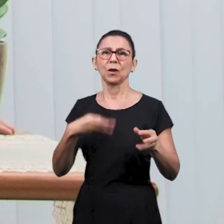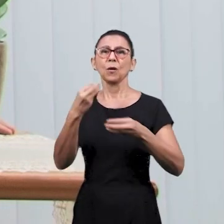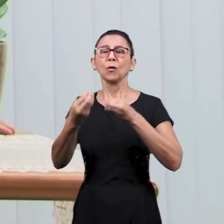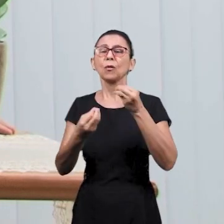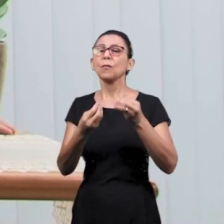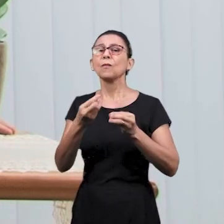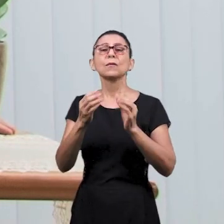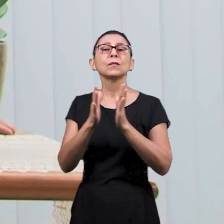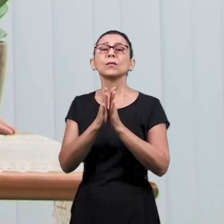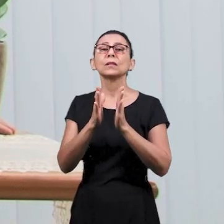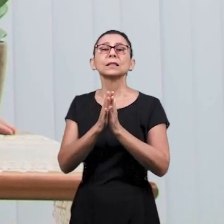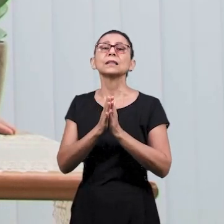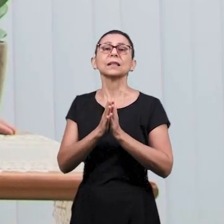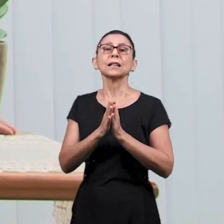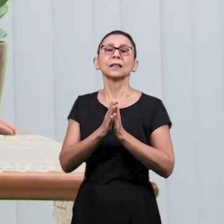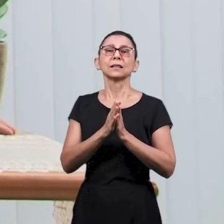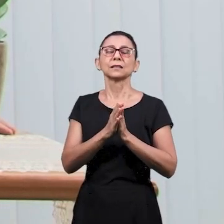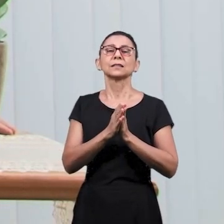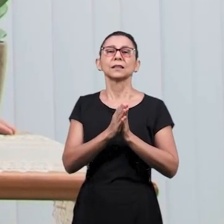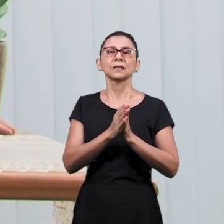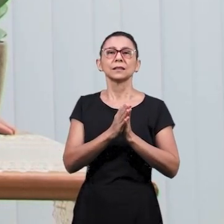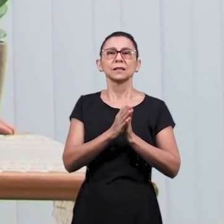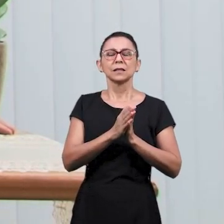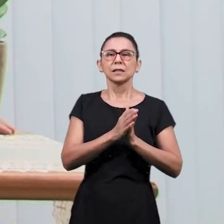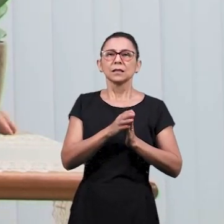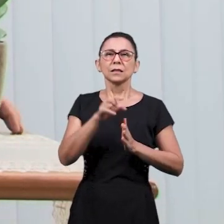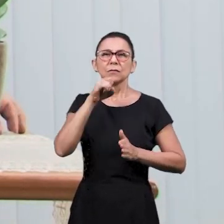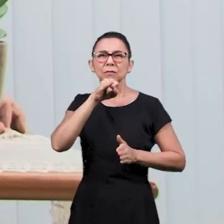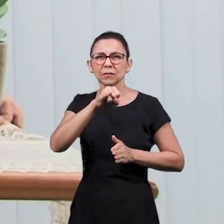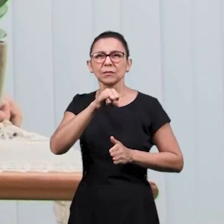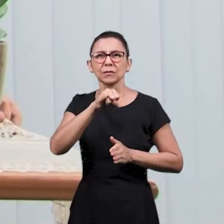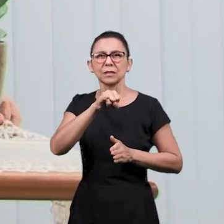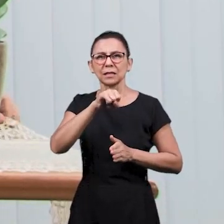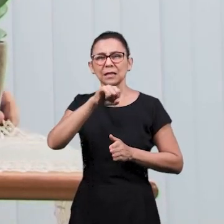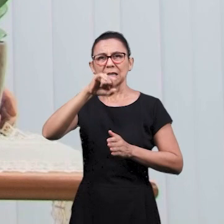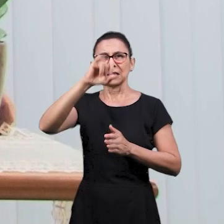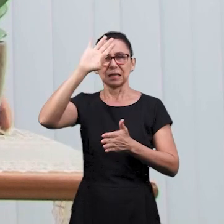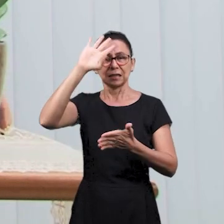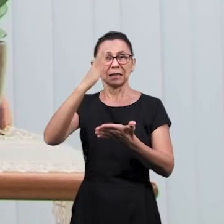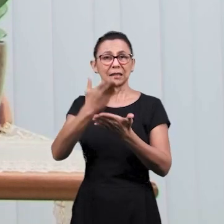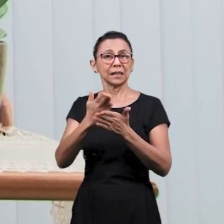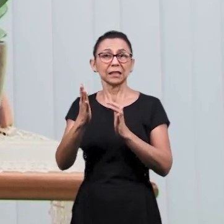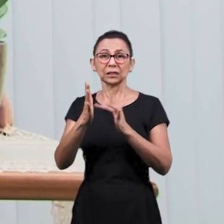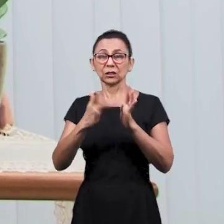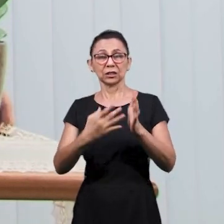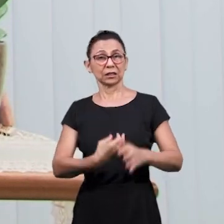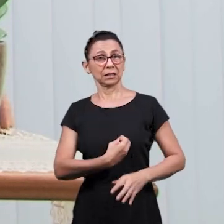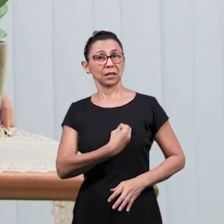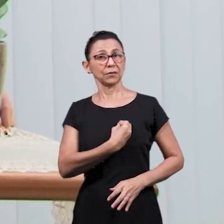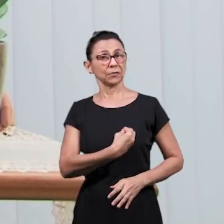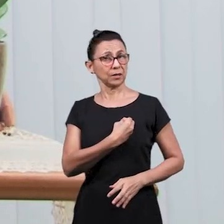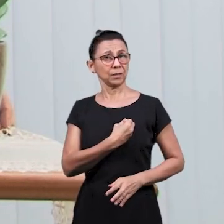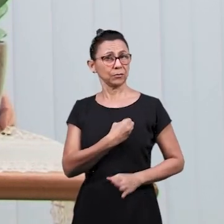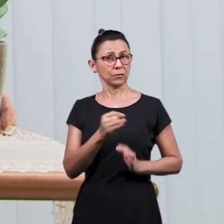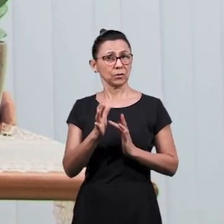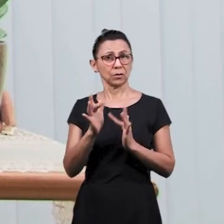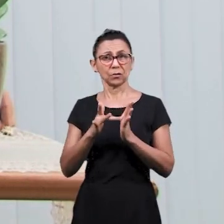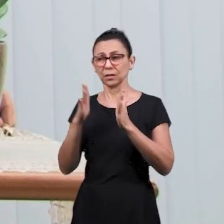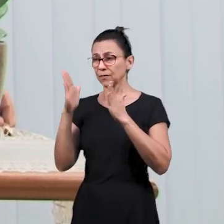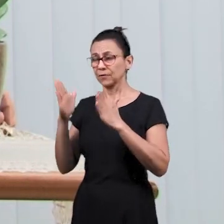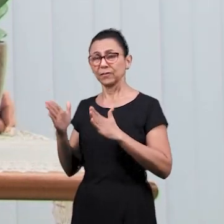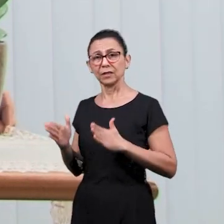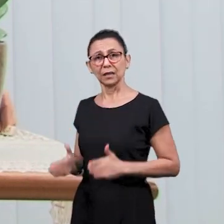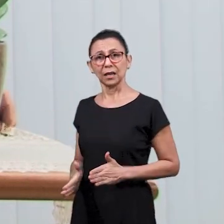утихнуть». Какую молитву бы вы помолились Господу, видя, как Иисус идет к вам по